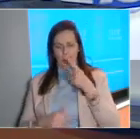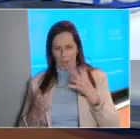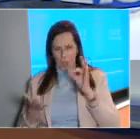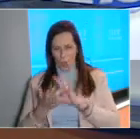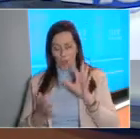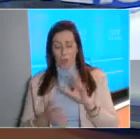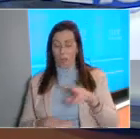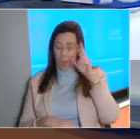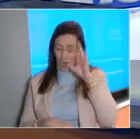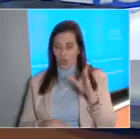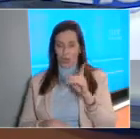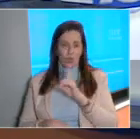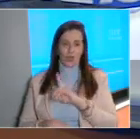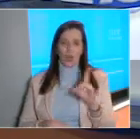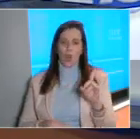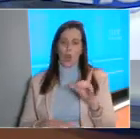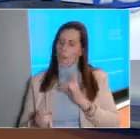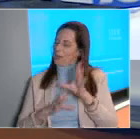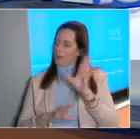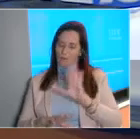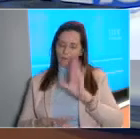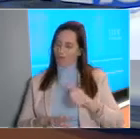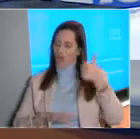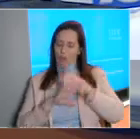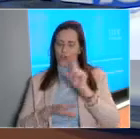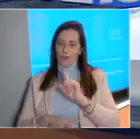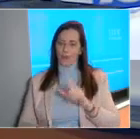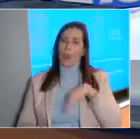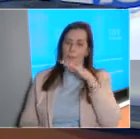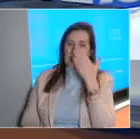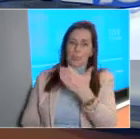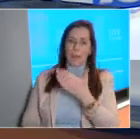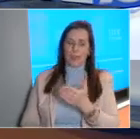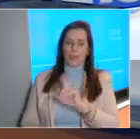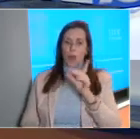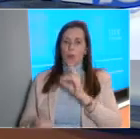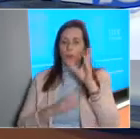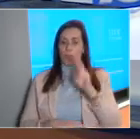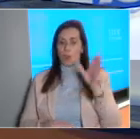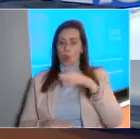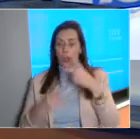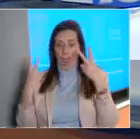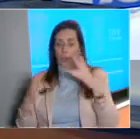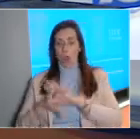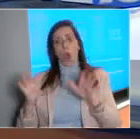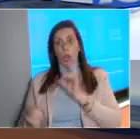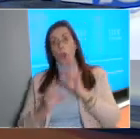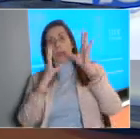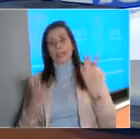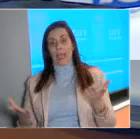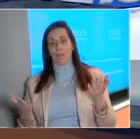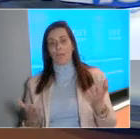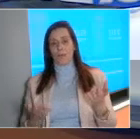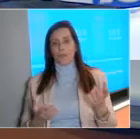מה הפואנטה, כי בליכוד לא מדיחים יושב ראש מכהן, אבל בוא אני אגיד לך מה הפואנטה. מספיק אם זה לא מדיחים. יש עוד ערכים חוץ מלא מדיחים? מה